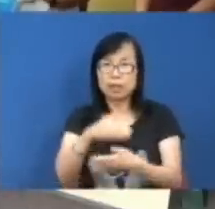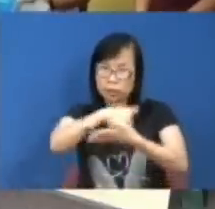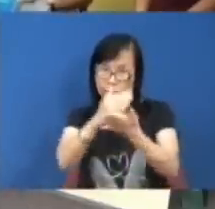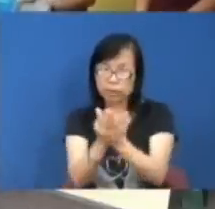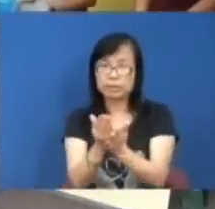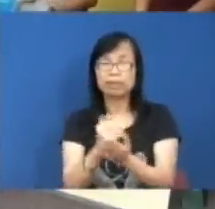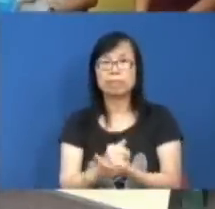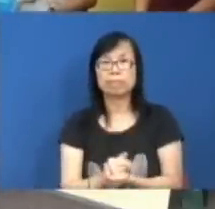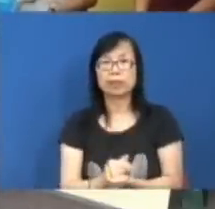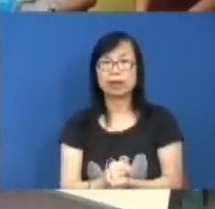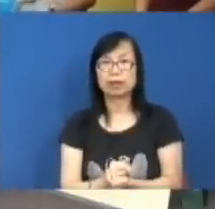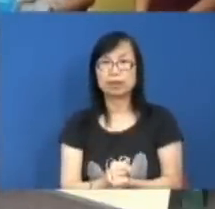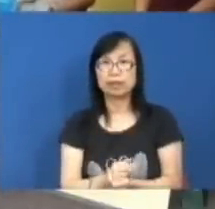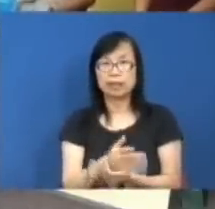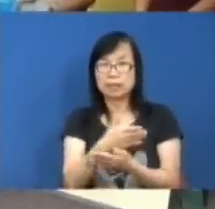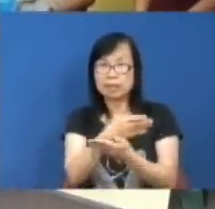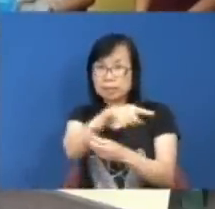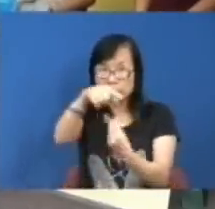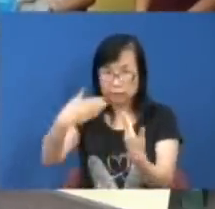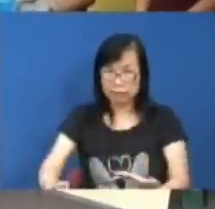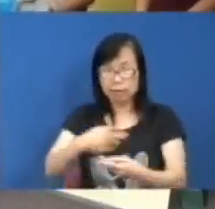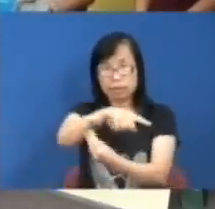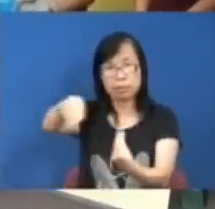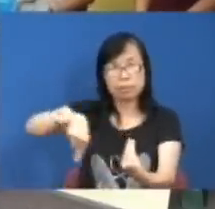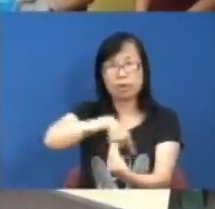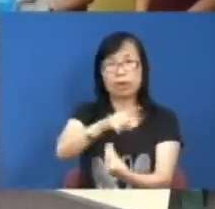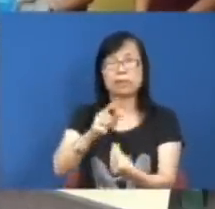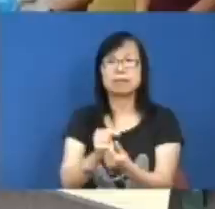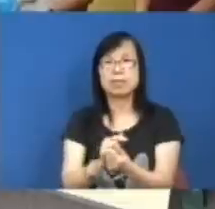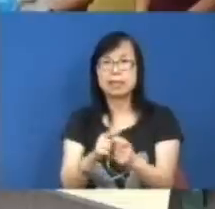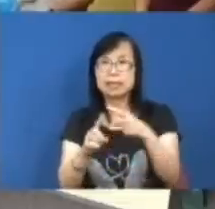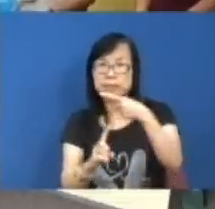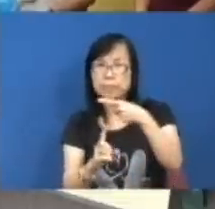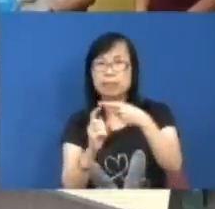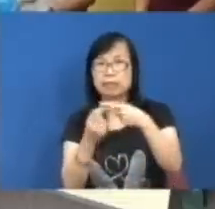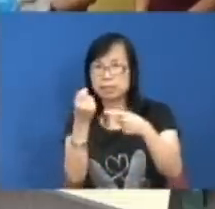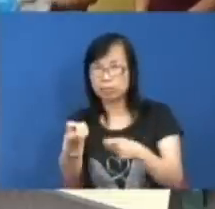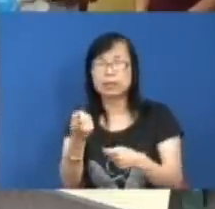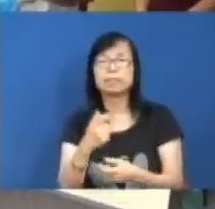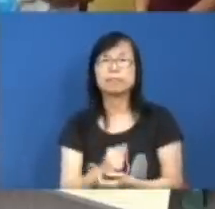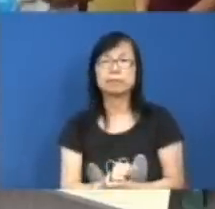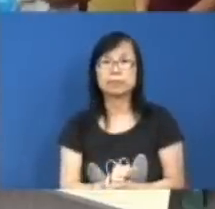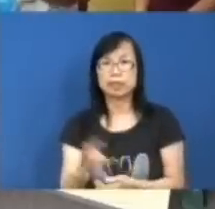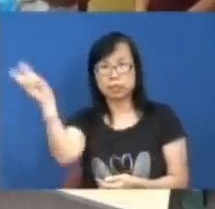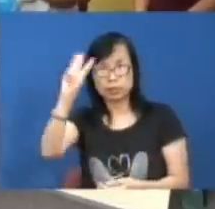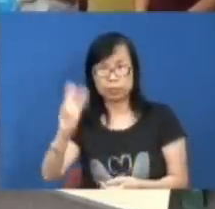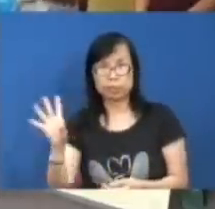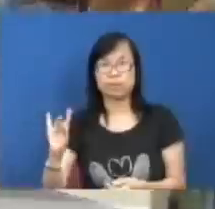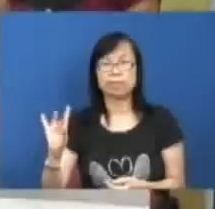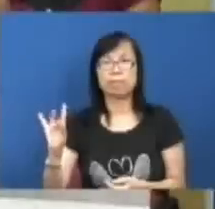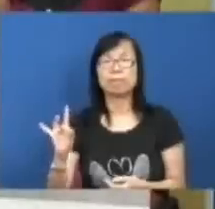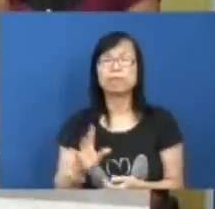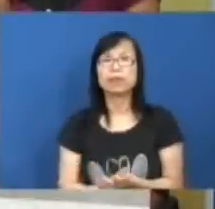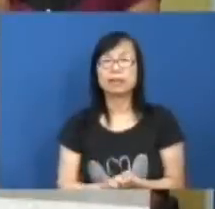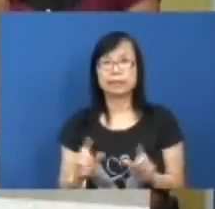只不過相對喺成個嘅市場上面，可能佔嘅比例咧，相對會少啲。係 咯。 咁而水劑咧，講